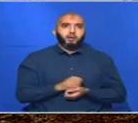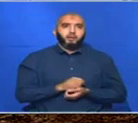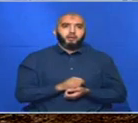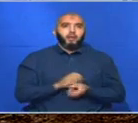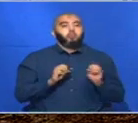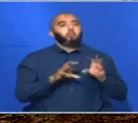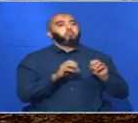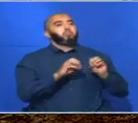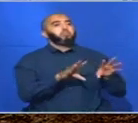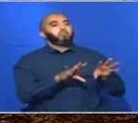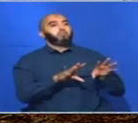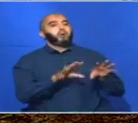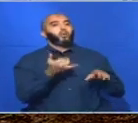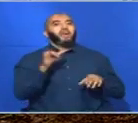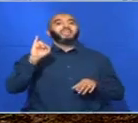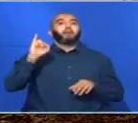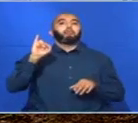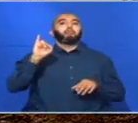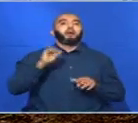التربيه الاسلاميه